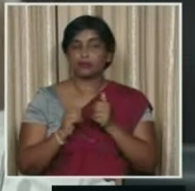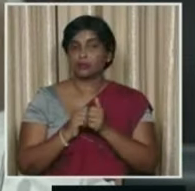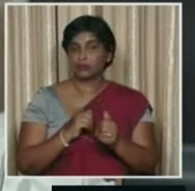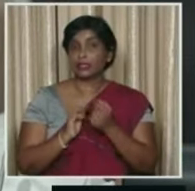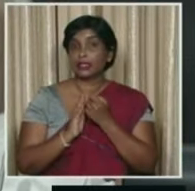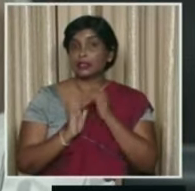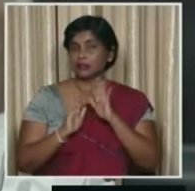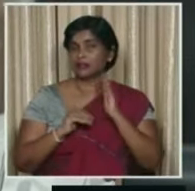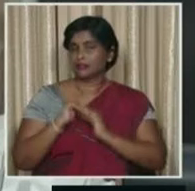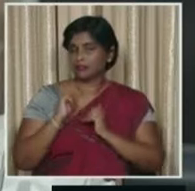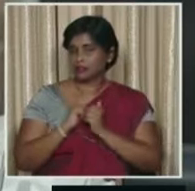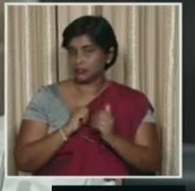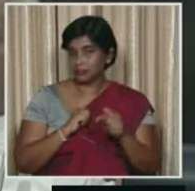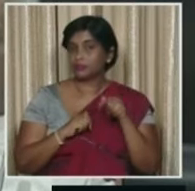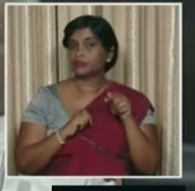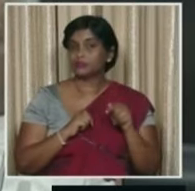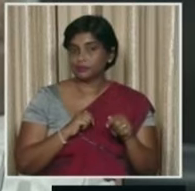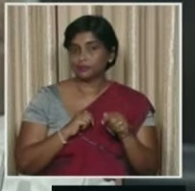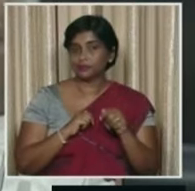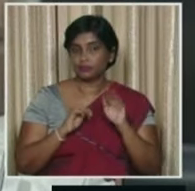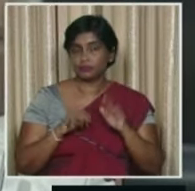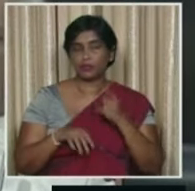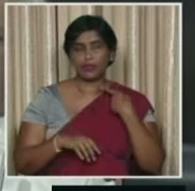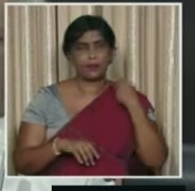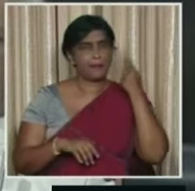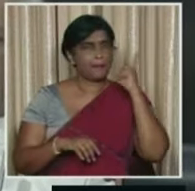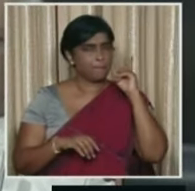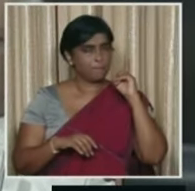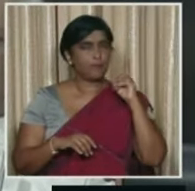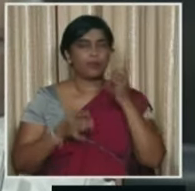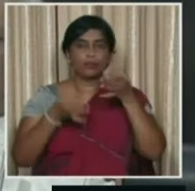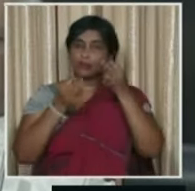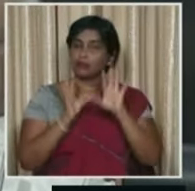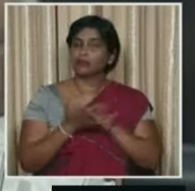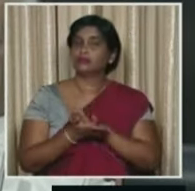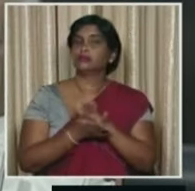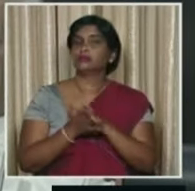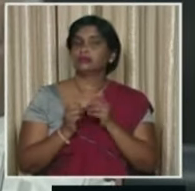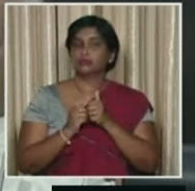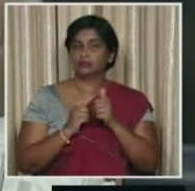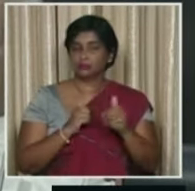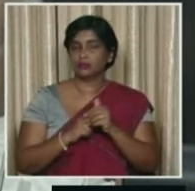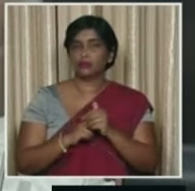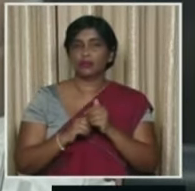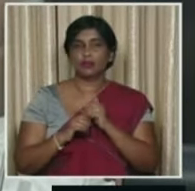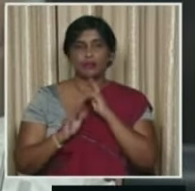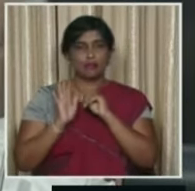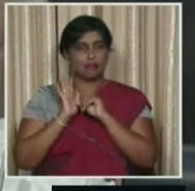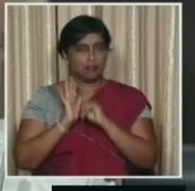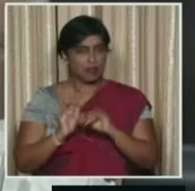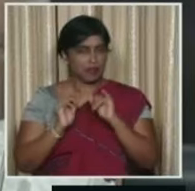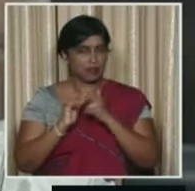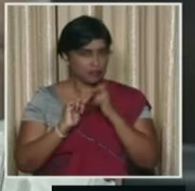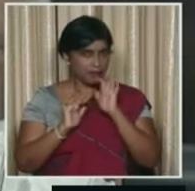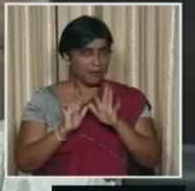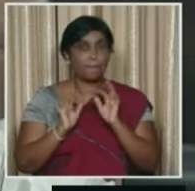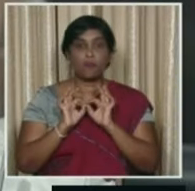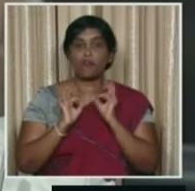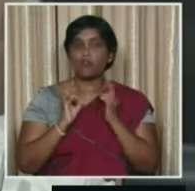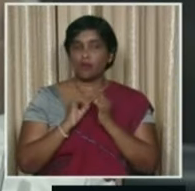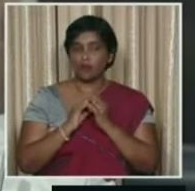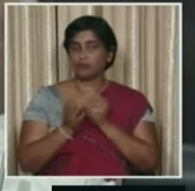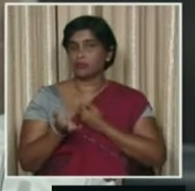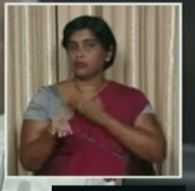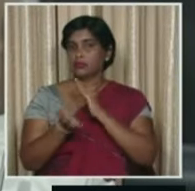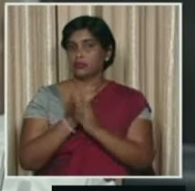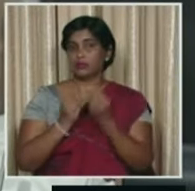තිබෙන ක්‍රියාවන් කිරීමේ ප්‍රමාදයක් නිවැරදි කරමින් පවතිනවා. අසාධාරණයක් සිදු වූ පවුල්වලට සාධාරණ